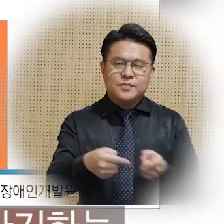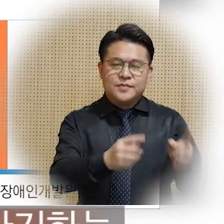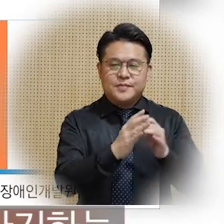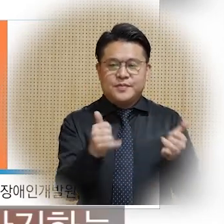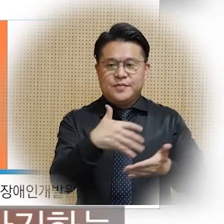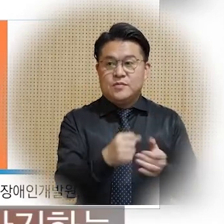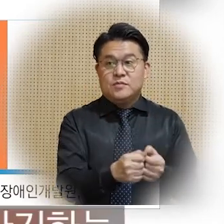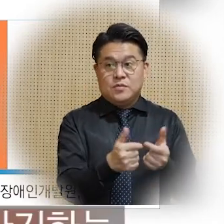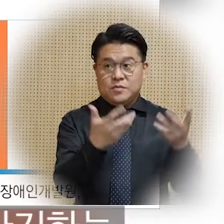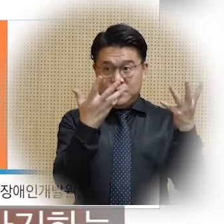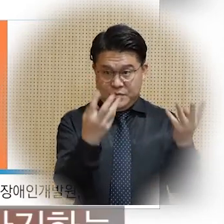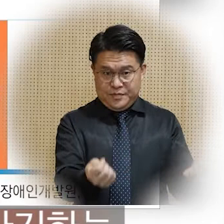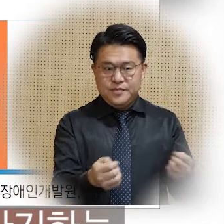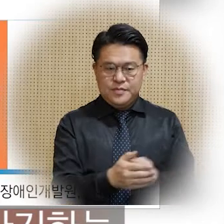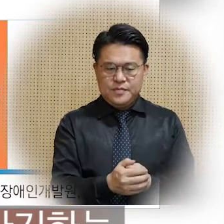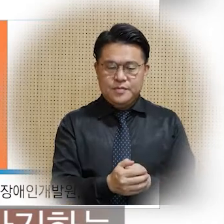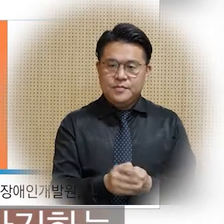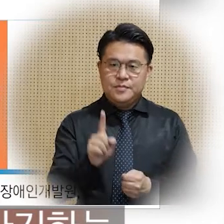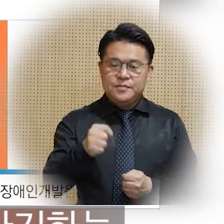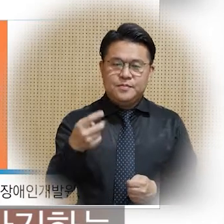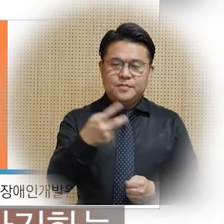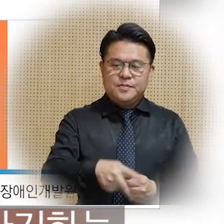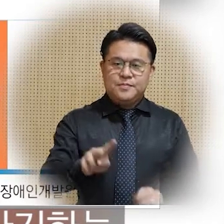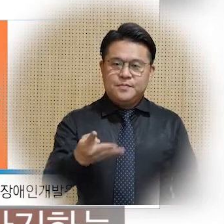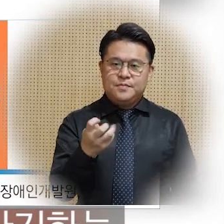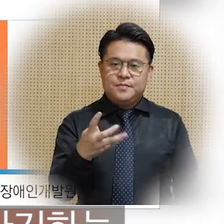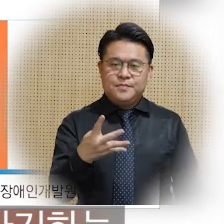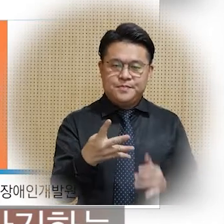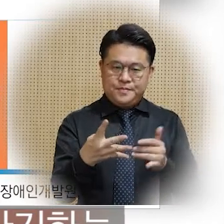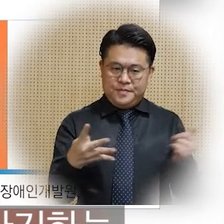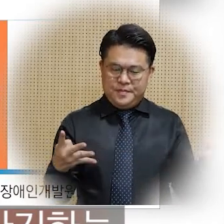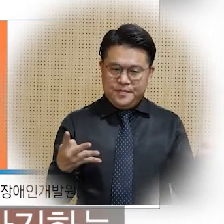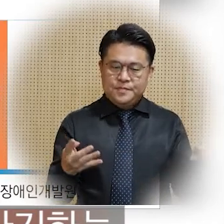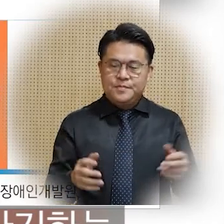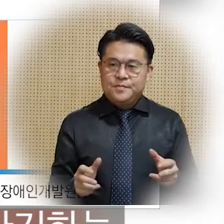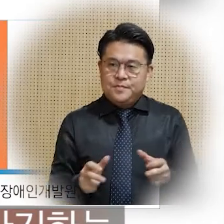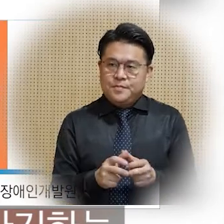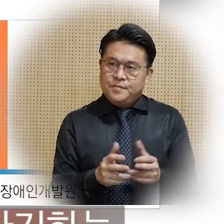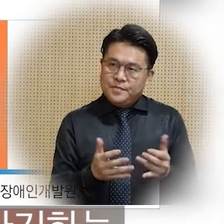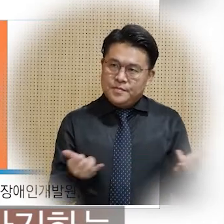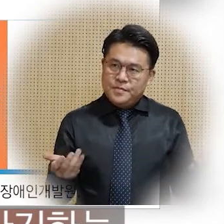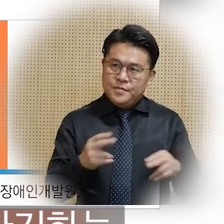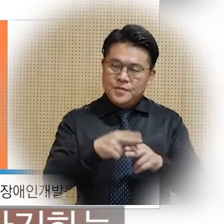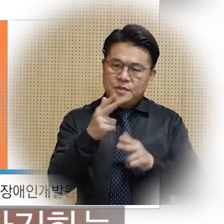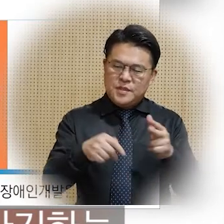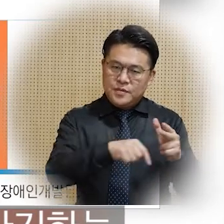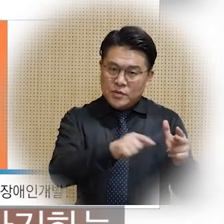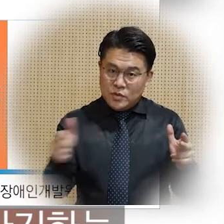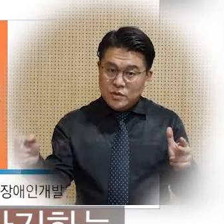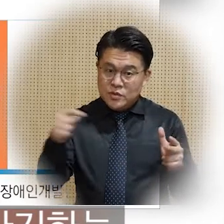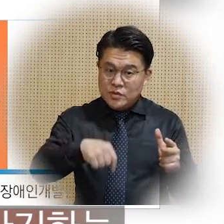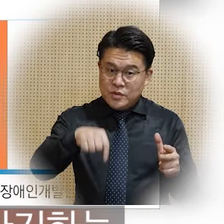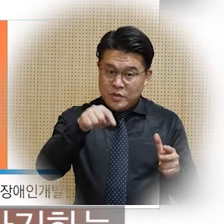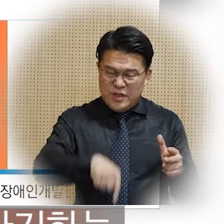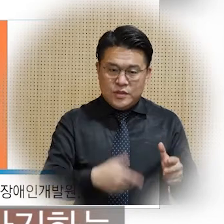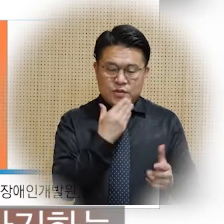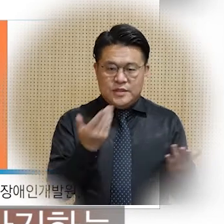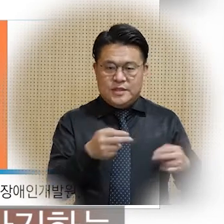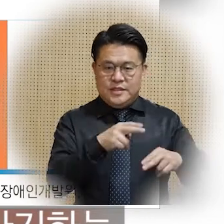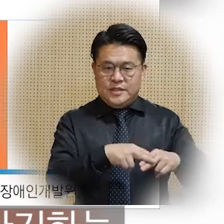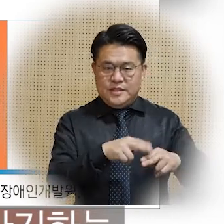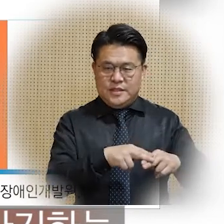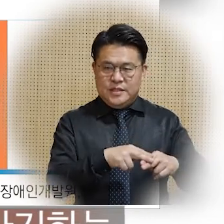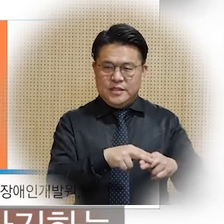있죠. 12,444명 해서 어떻게 보면은 장애인 일자리 사업 중에서 이 복지 일자리가